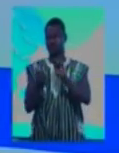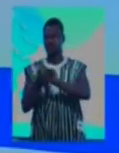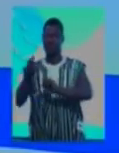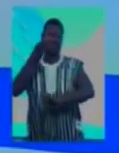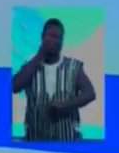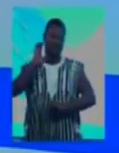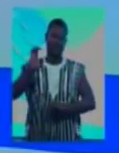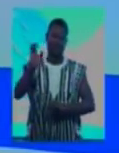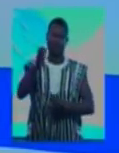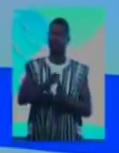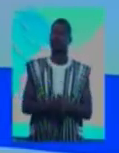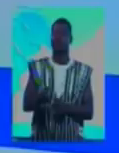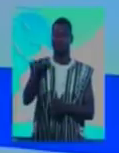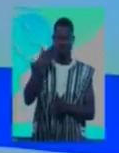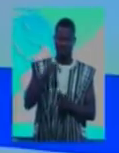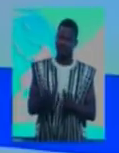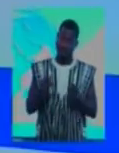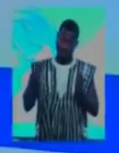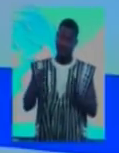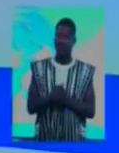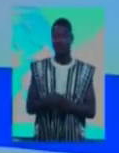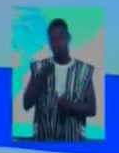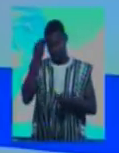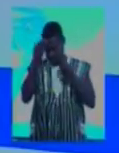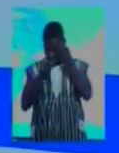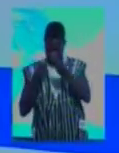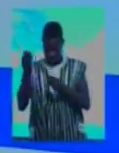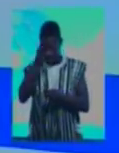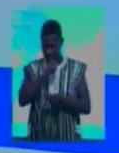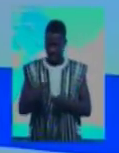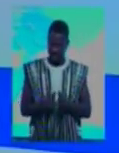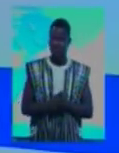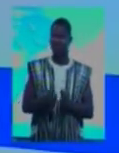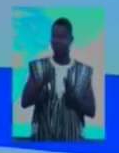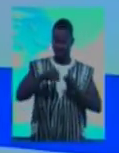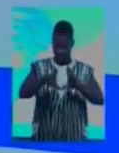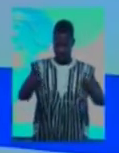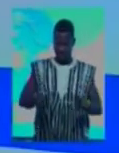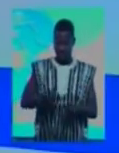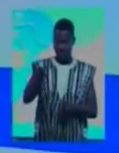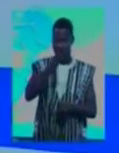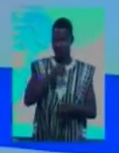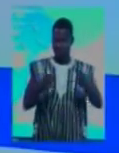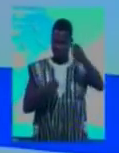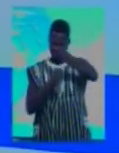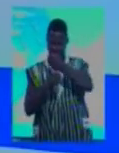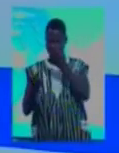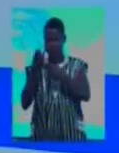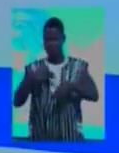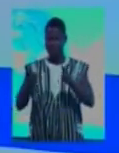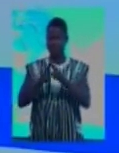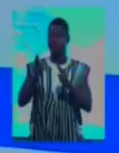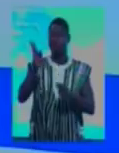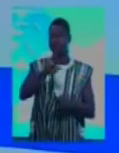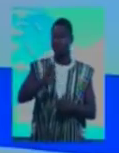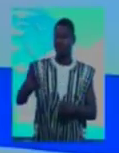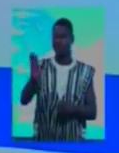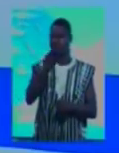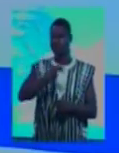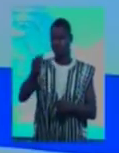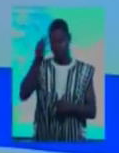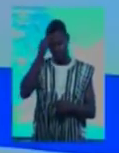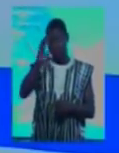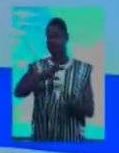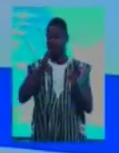climatique, on se préoccupe du sort des aires protégées au Burkina Faso. Selon le ministre Nestor Bassière, qui était face aux journalistes ce